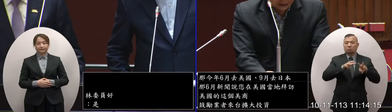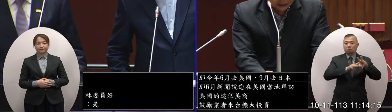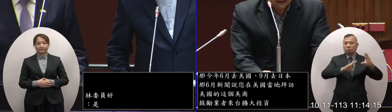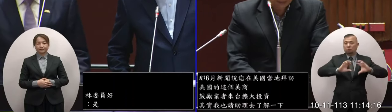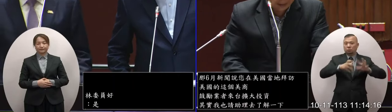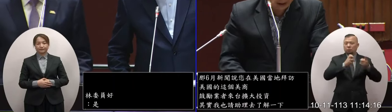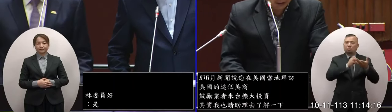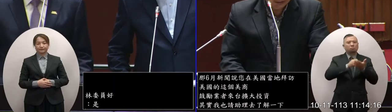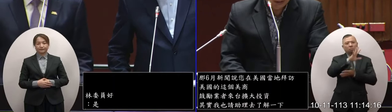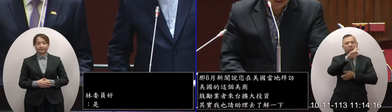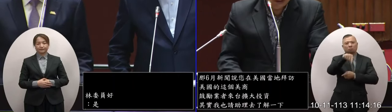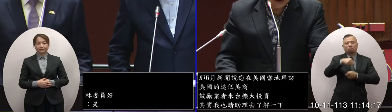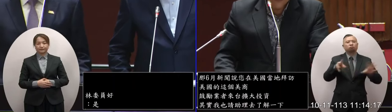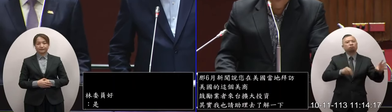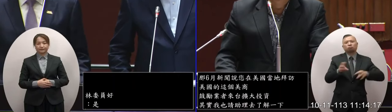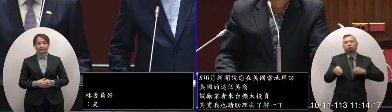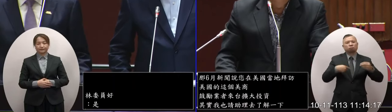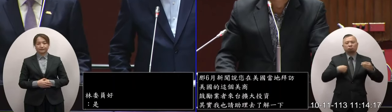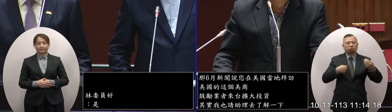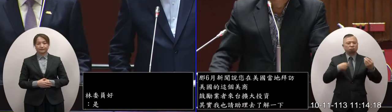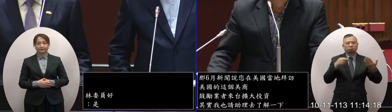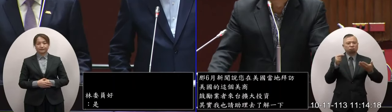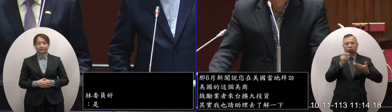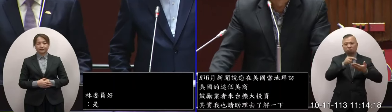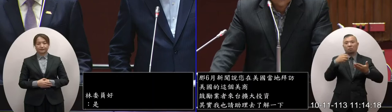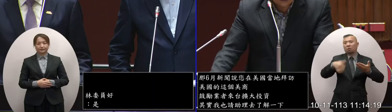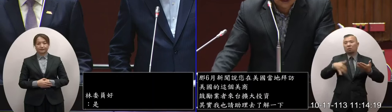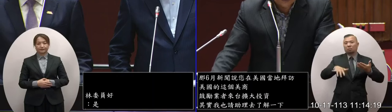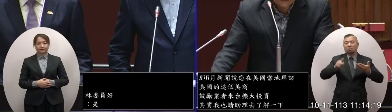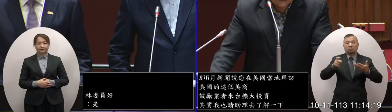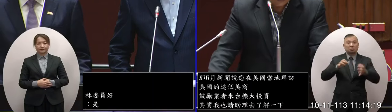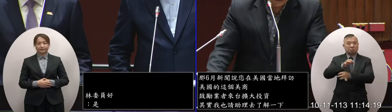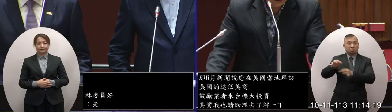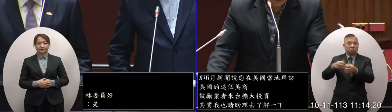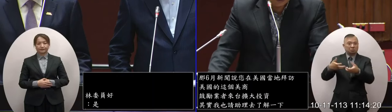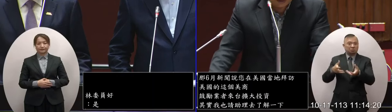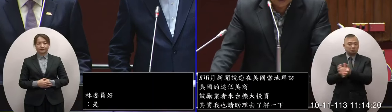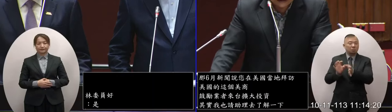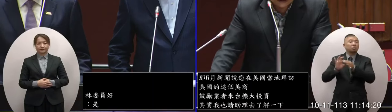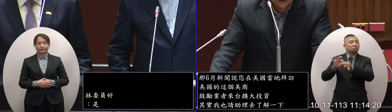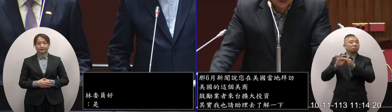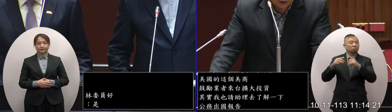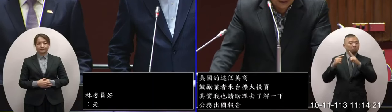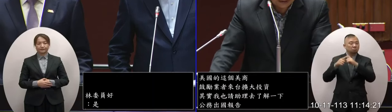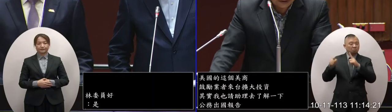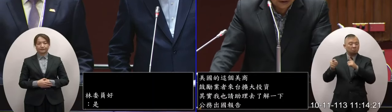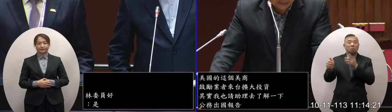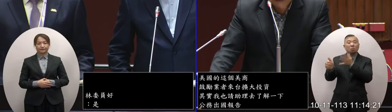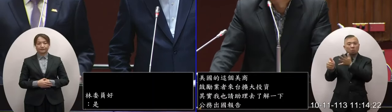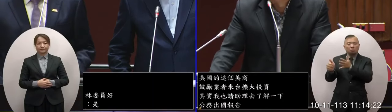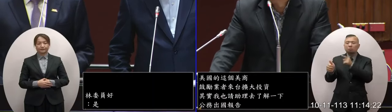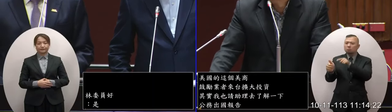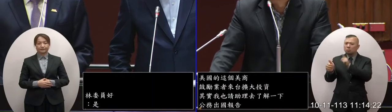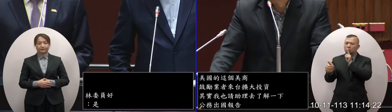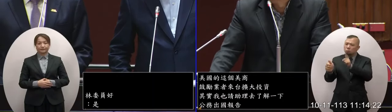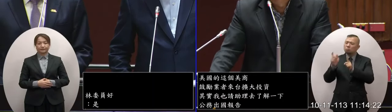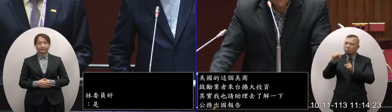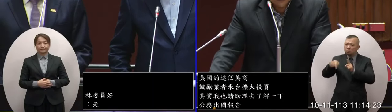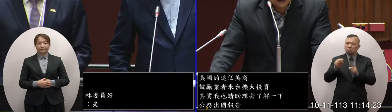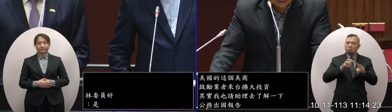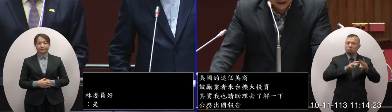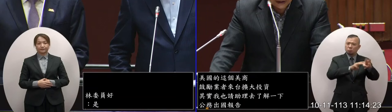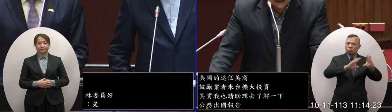的这个报告哦。那经济部的联络人呐、啊、说郭部长的出国报告是密件